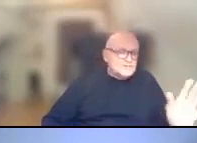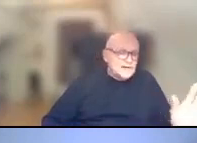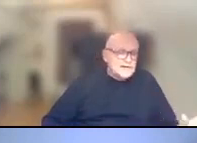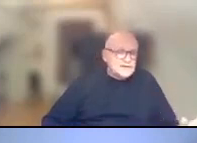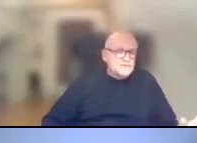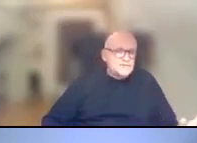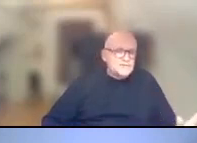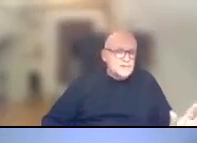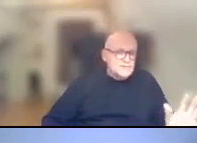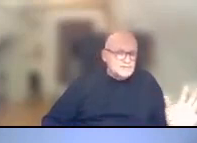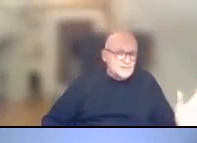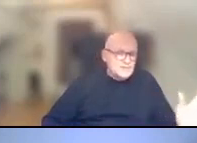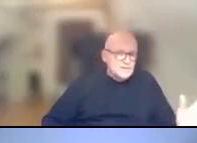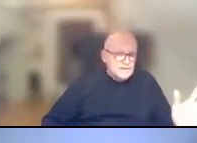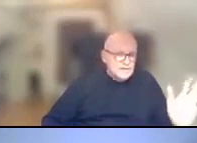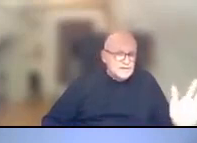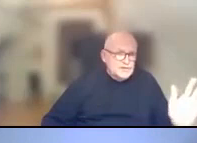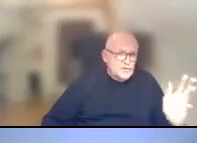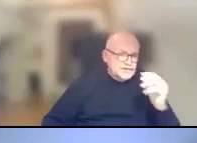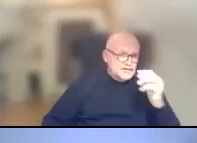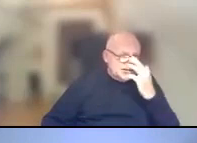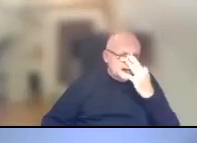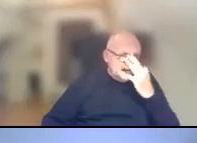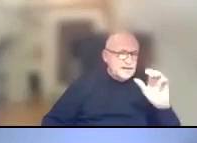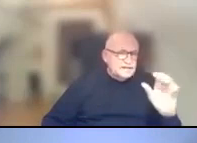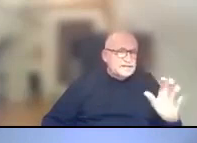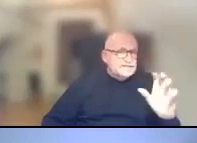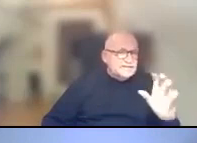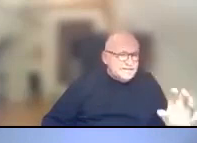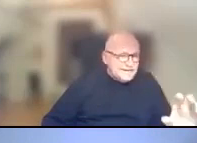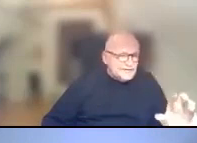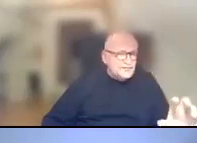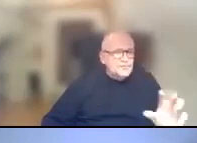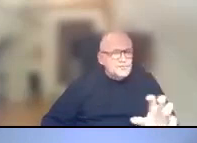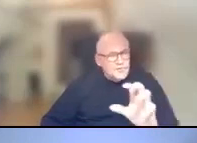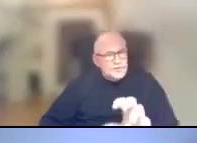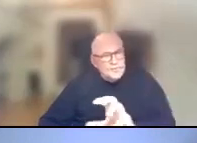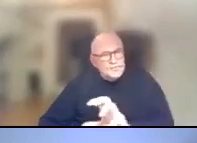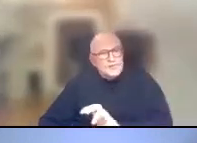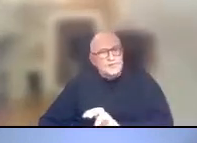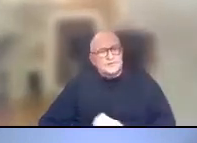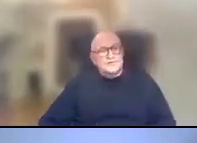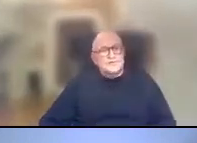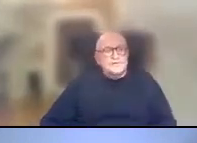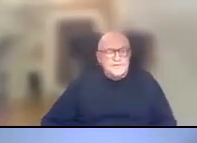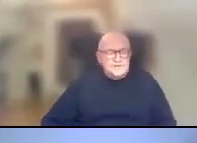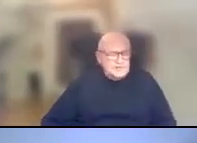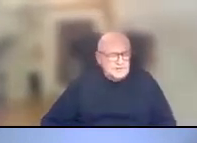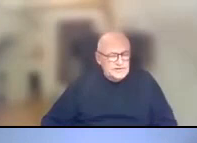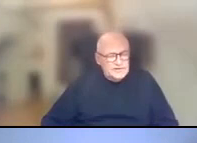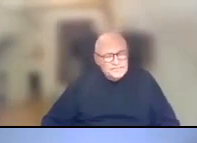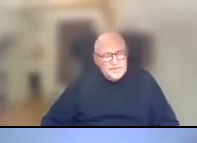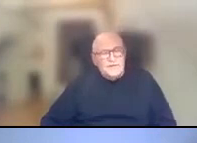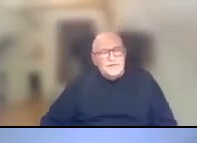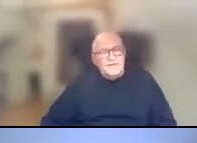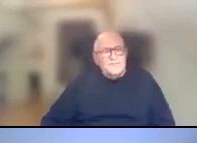und zwar gleichgültig, ob es sich um die Gruppe der Täter handelt, die direkt tötet, oder um solche Menschen,